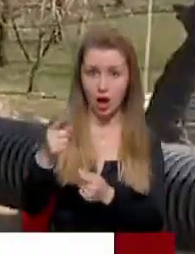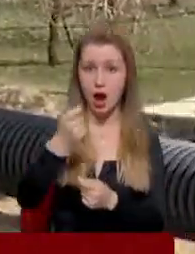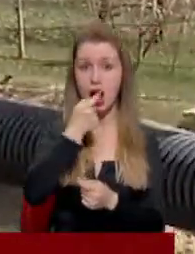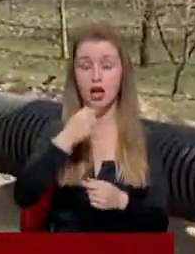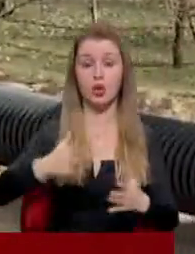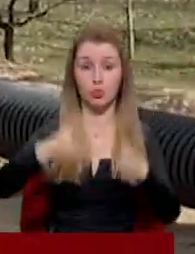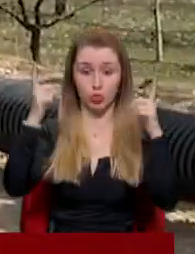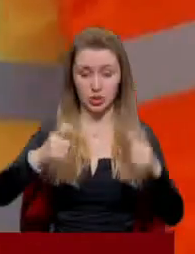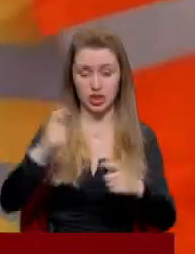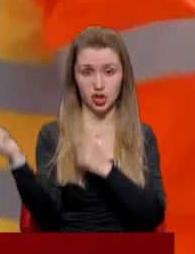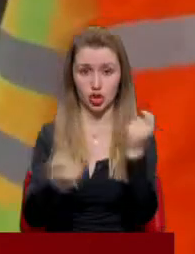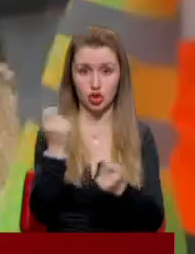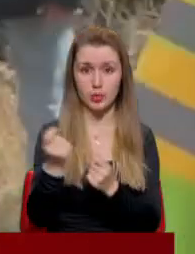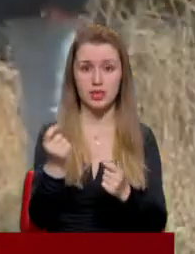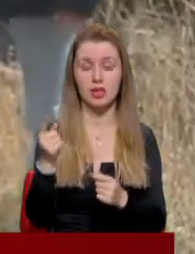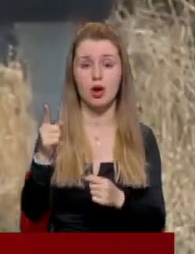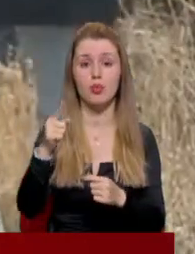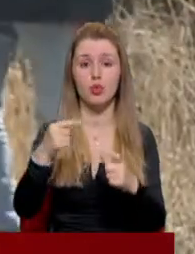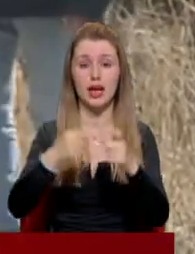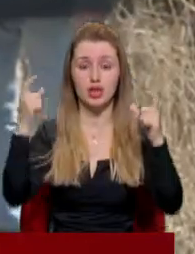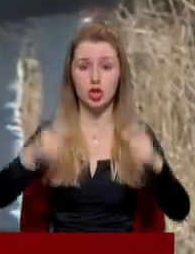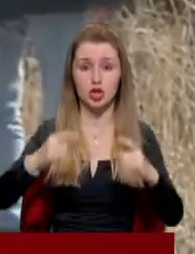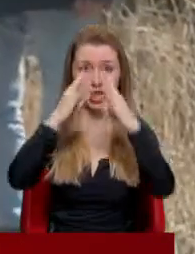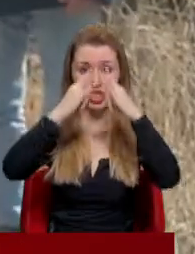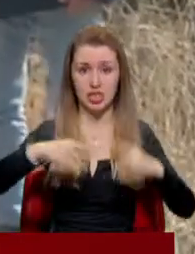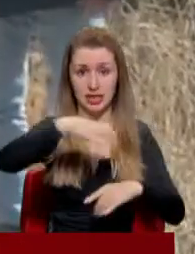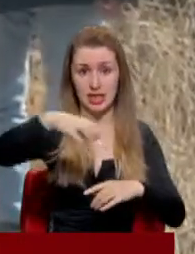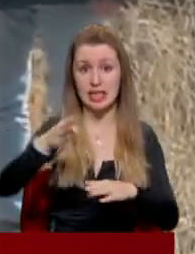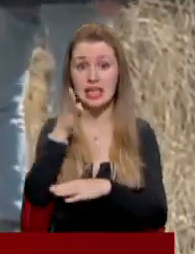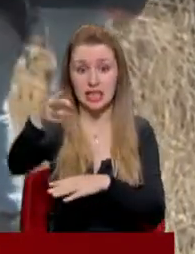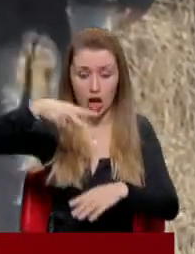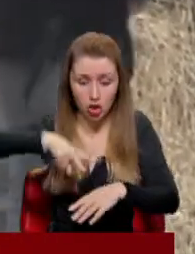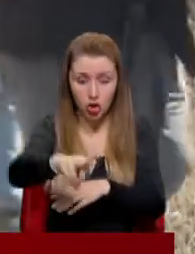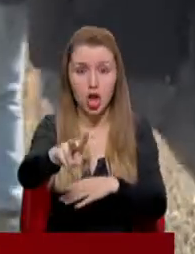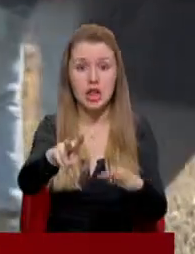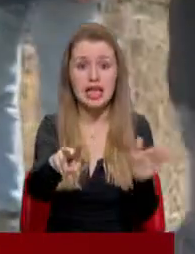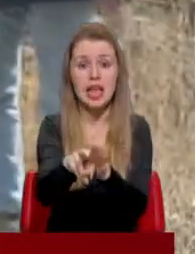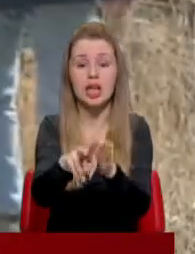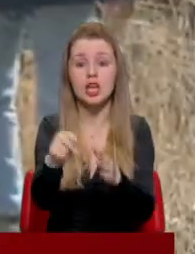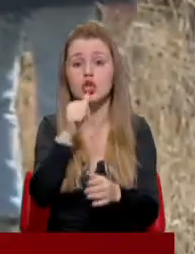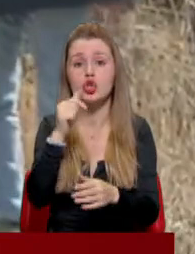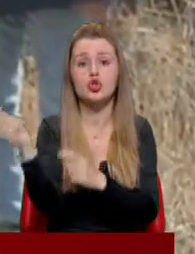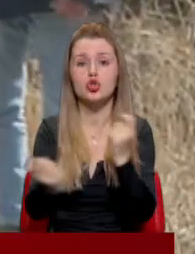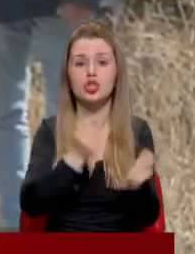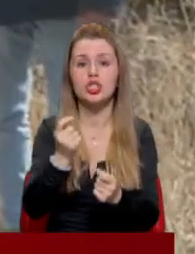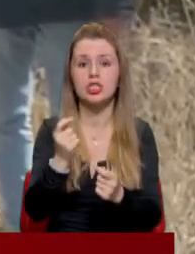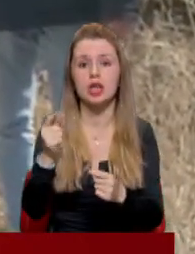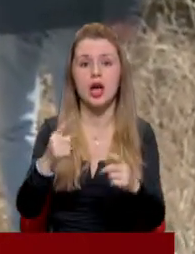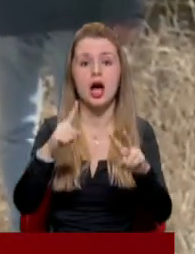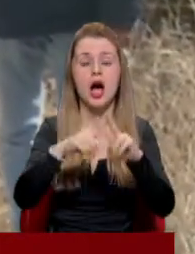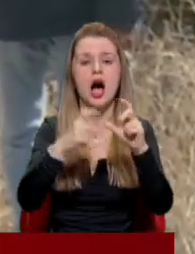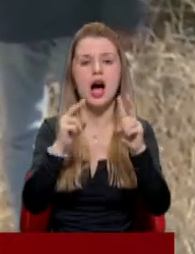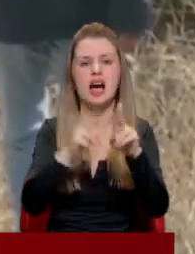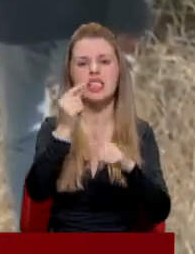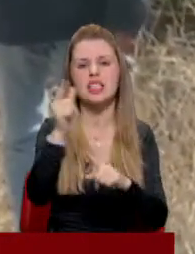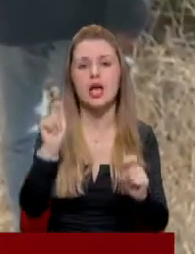Ankara Büyükşehir'in çalışması. Ekin özünde çadır kente giden güzergahtaki tüm su işini ASKİ yapıyor.